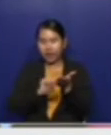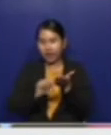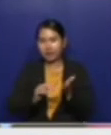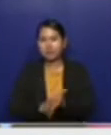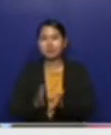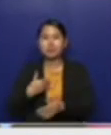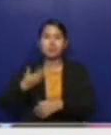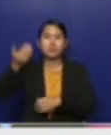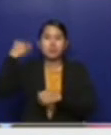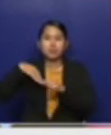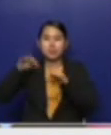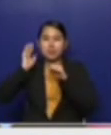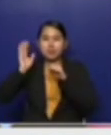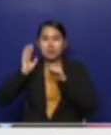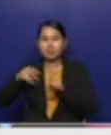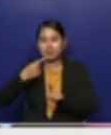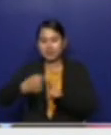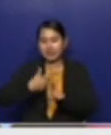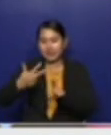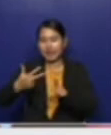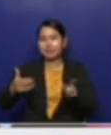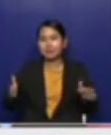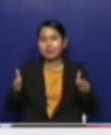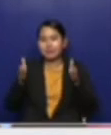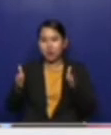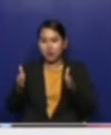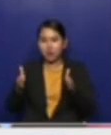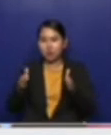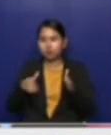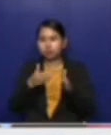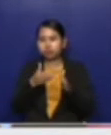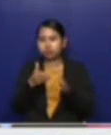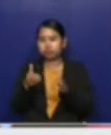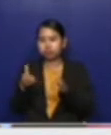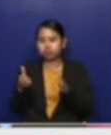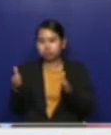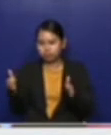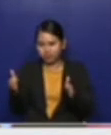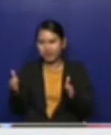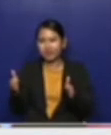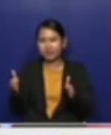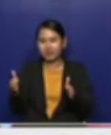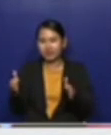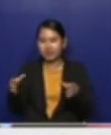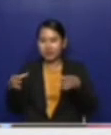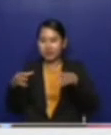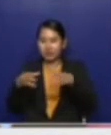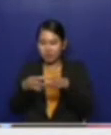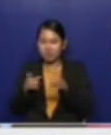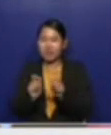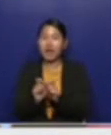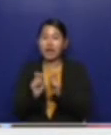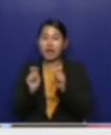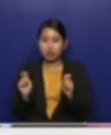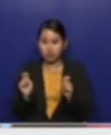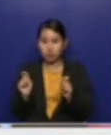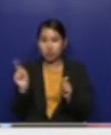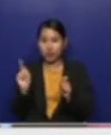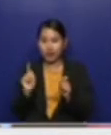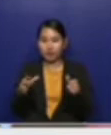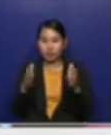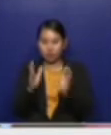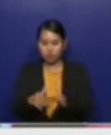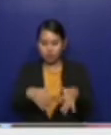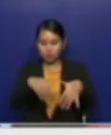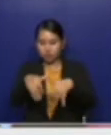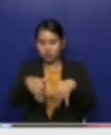คยอภิปรายไว้อย่าให้เกิน3เดือนท่านประธานครับสุดท้ายไปตั้งคณะอนุกรรมการรับฟังความเห็น